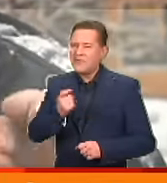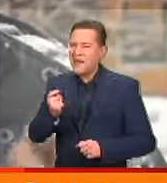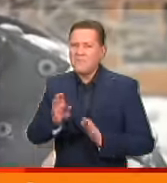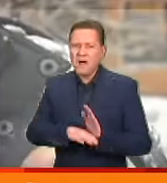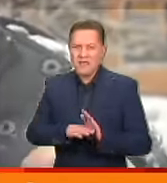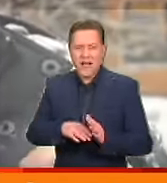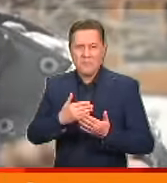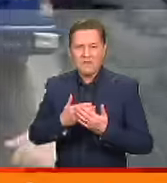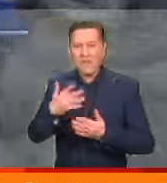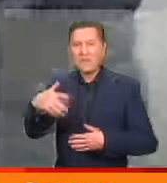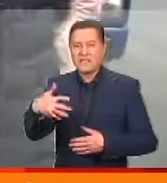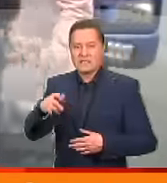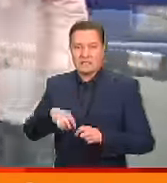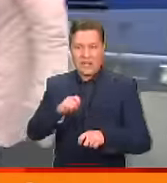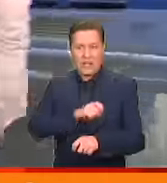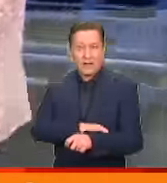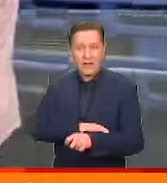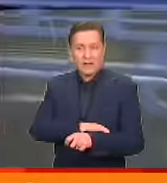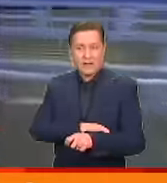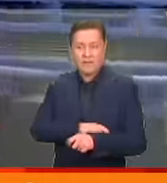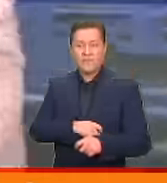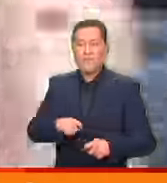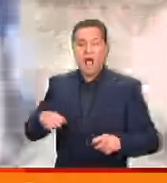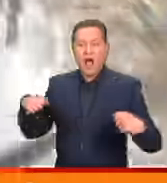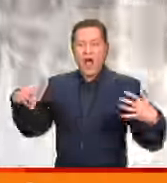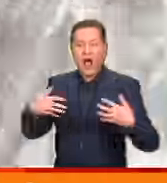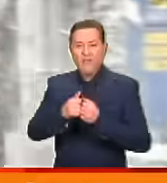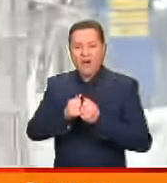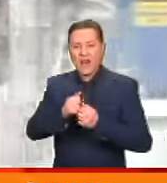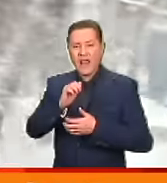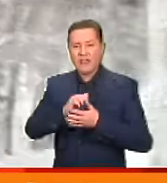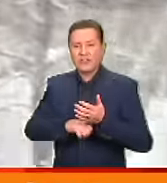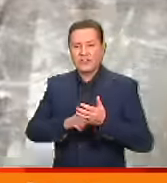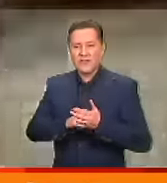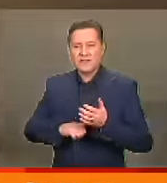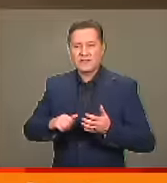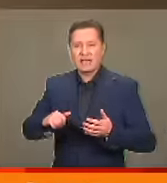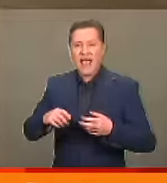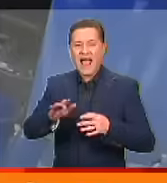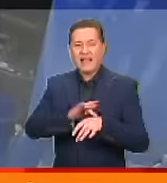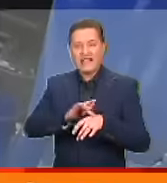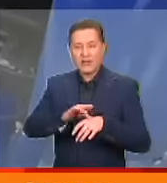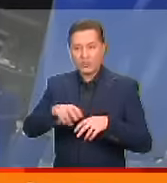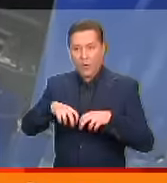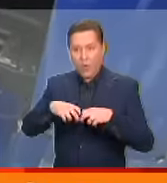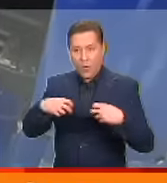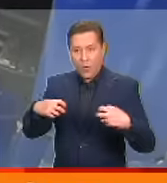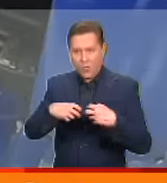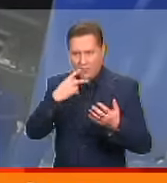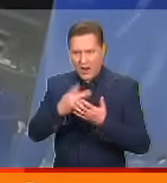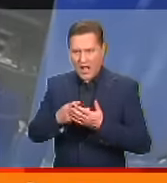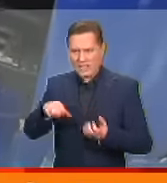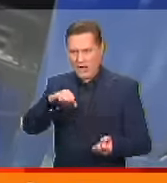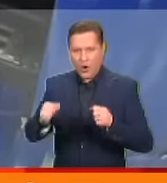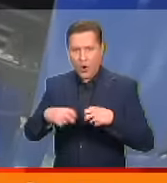десь біля 50 кілометрів. Відкидає те, що аварія сталася через лису гуму. Як доказ, показує колеса. Хоча